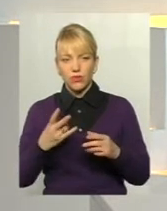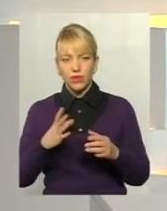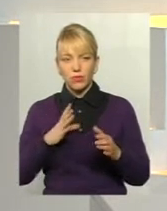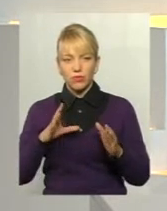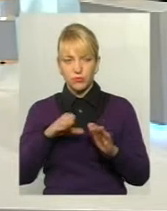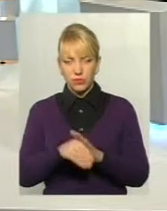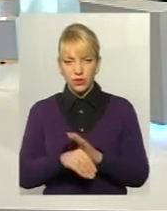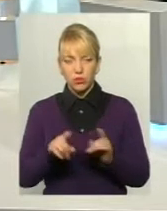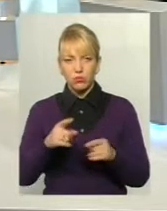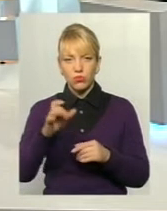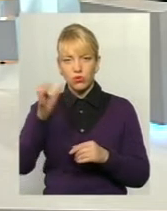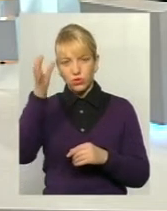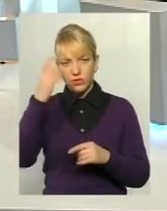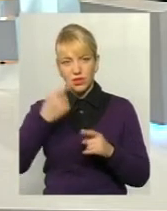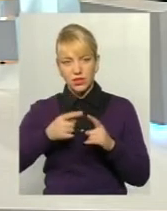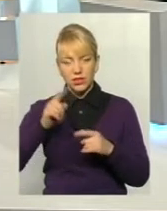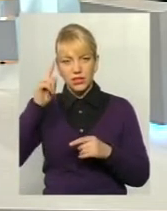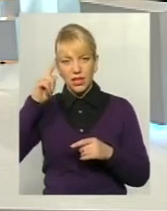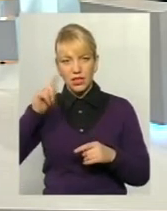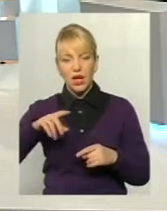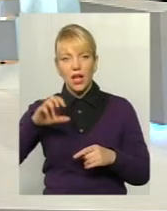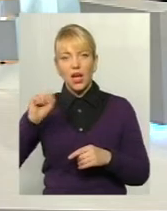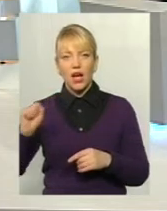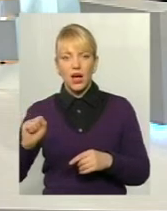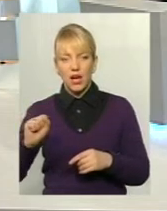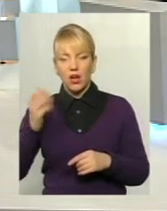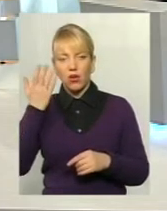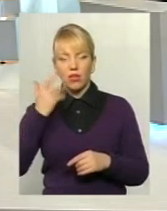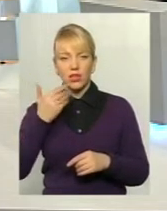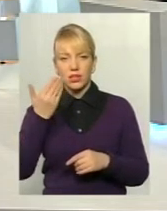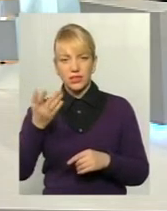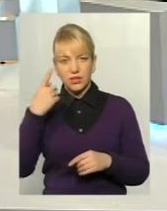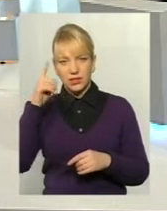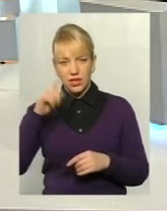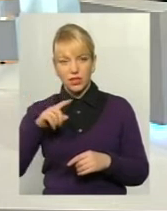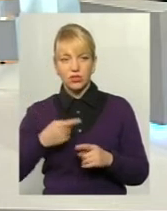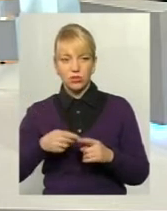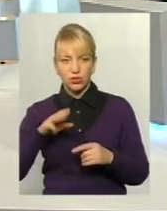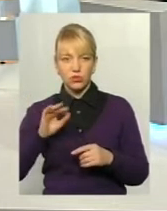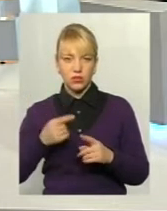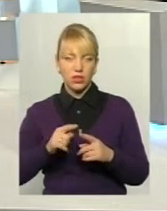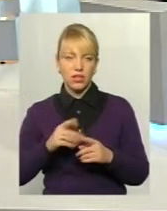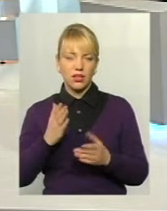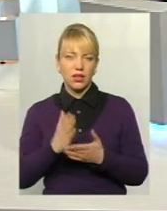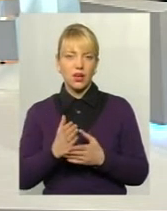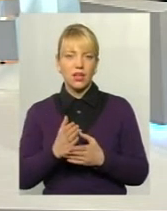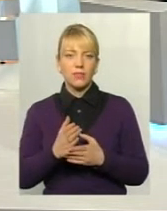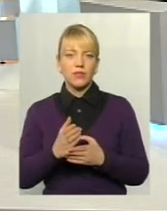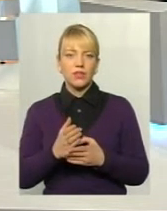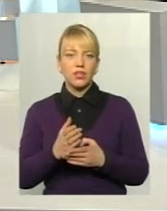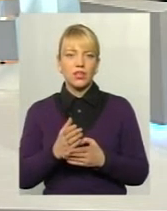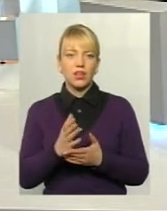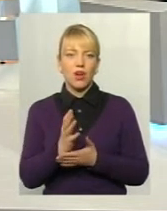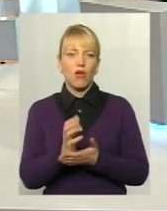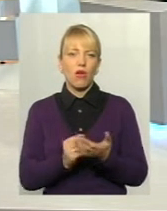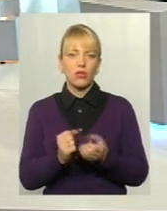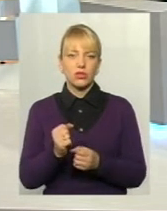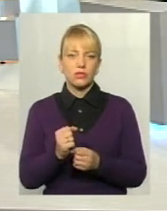освіта – це знання, а коли ти знаєш, то ти, по суті, озброєний. Так,